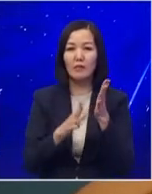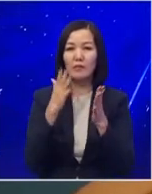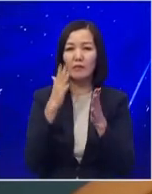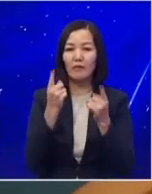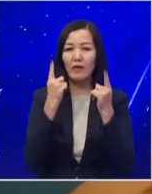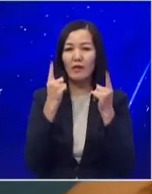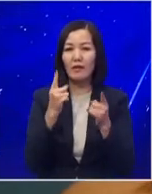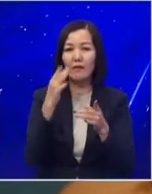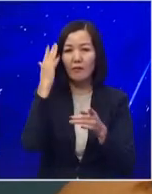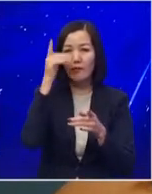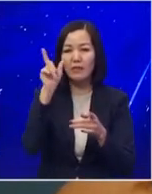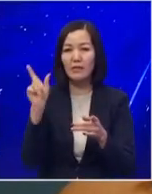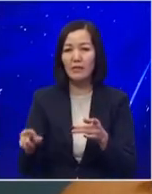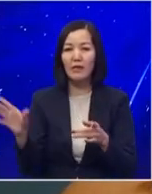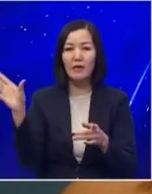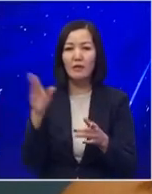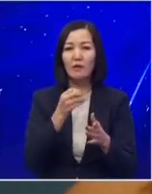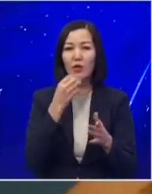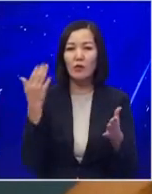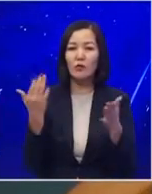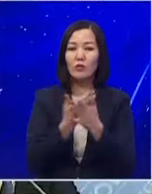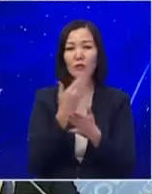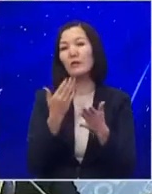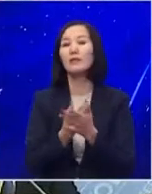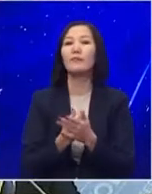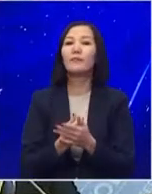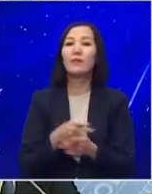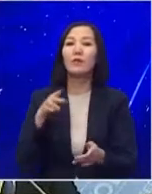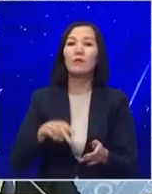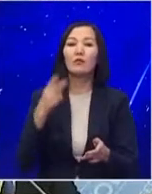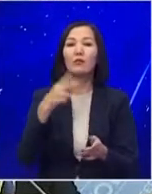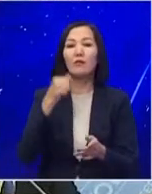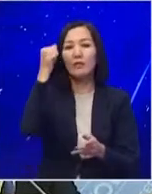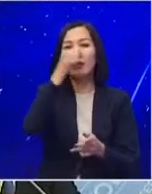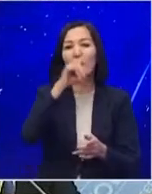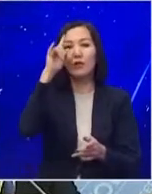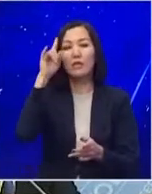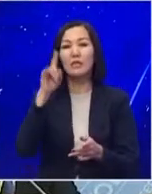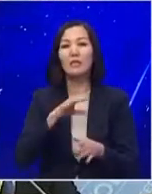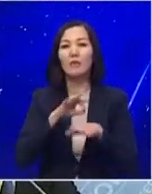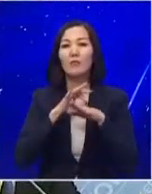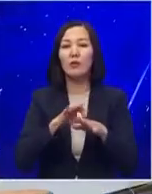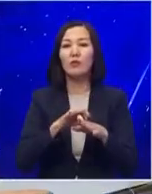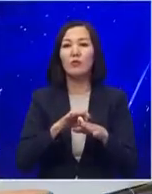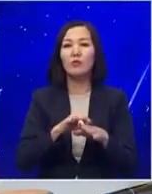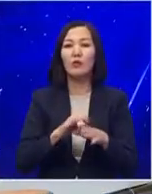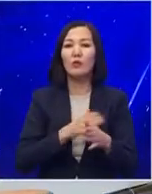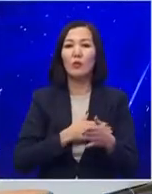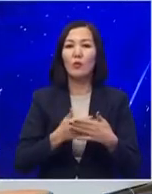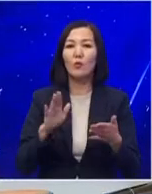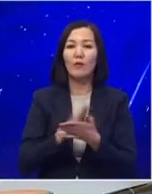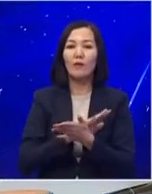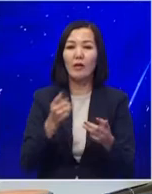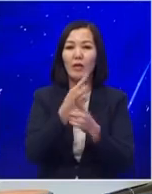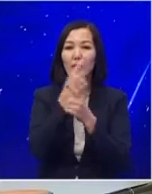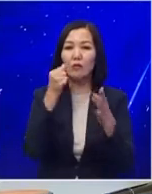весьма важное событие для всего казахского народа 2020 год в казахстане прошел под эгидой года волонтеров как отметил глава